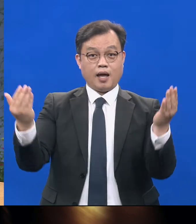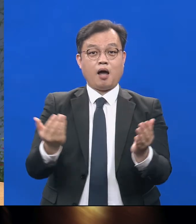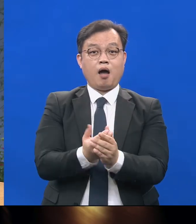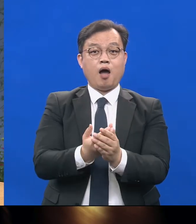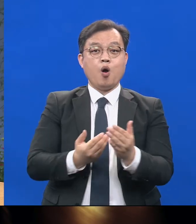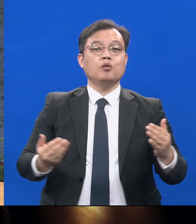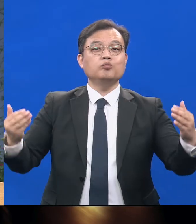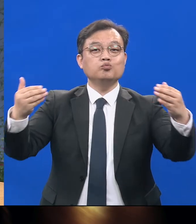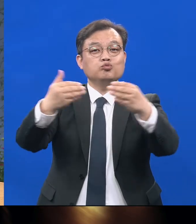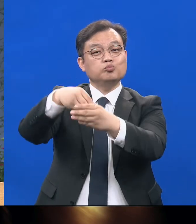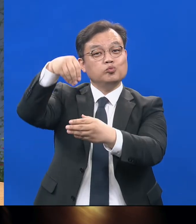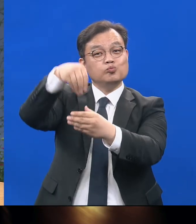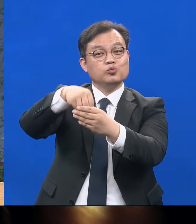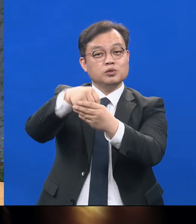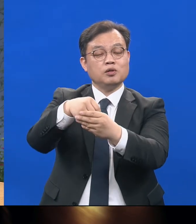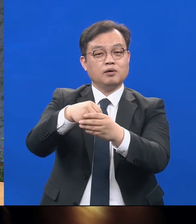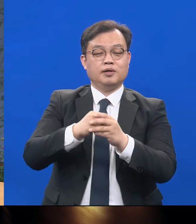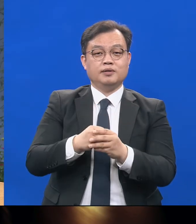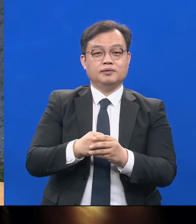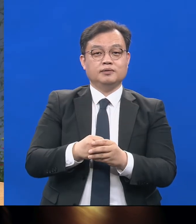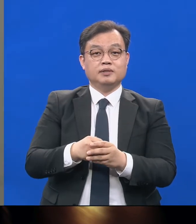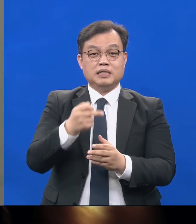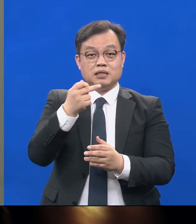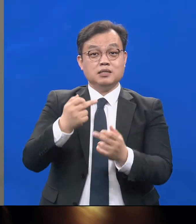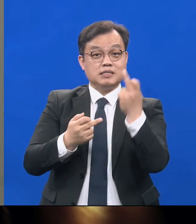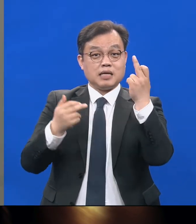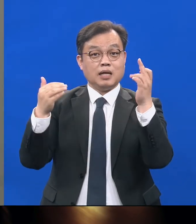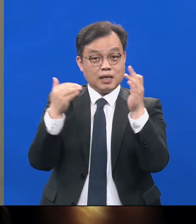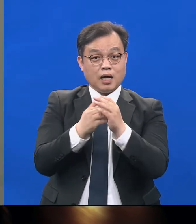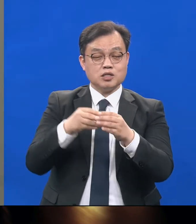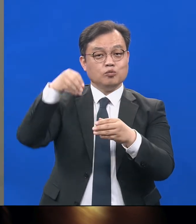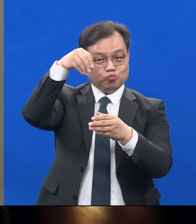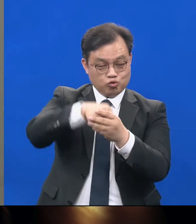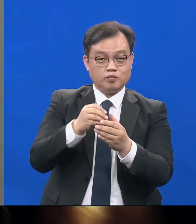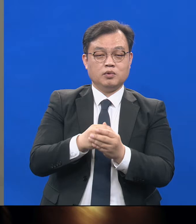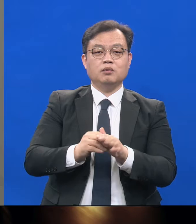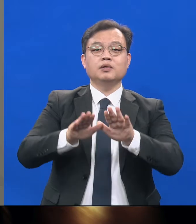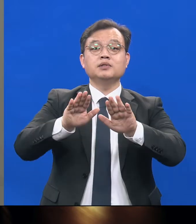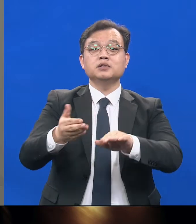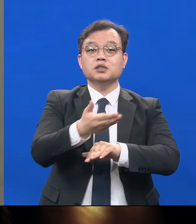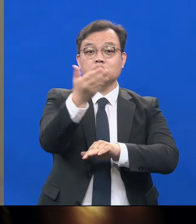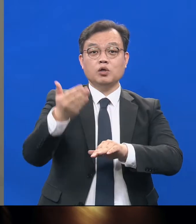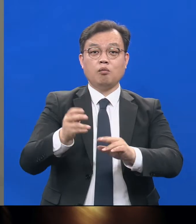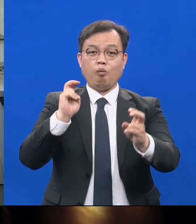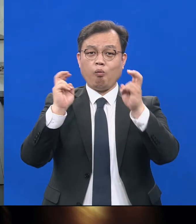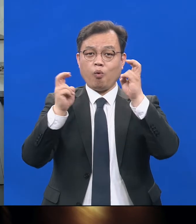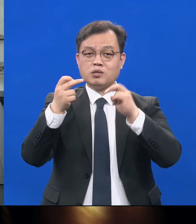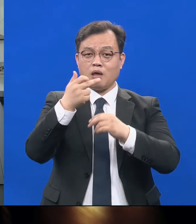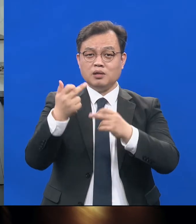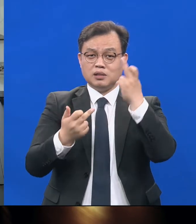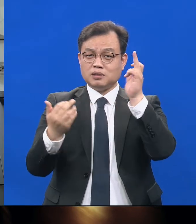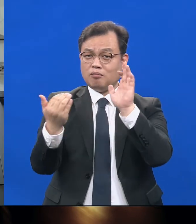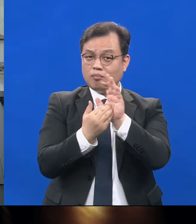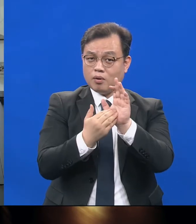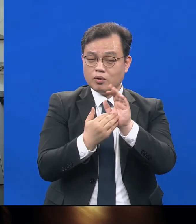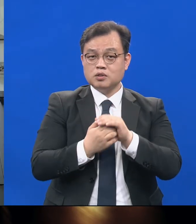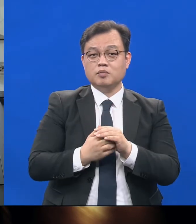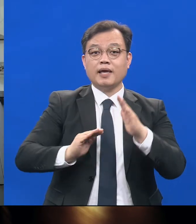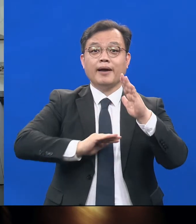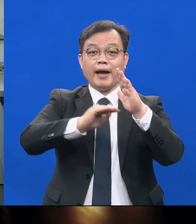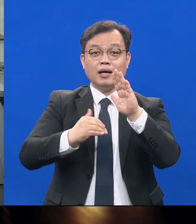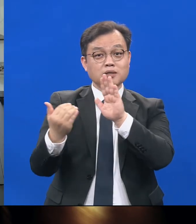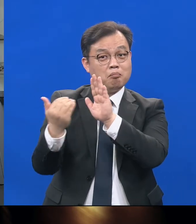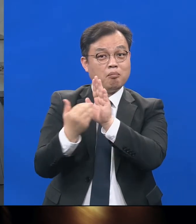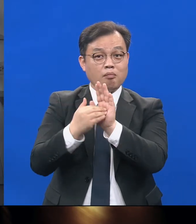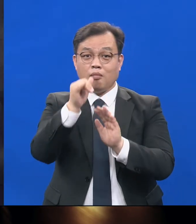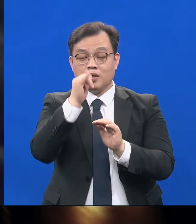품어넣어라. 심지어 큰 산도 다 품어넣어라. 여러분 회사에 지금 큰 산이 있습니까? 여러분 가정에 큰 산이